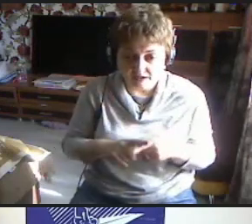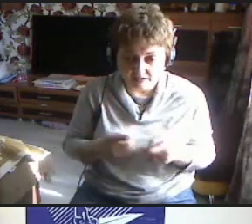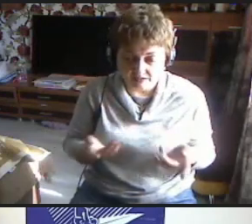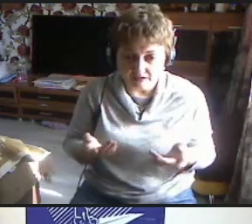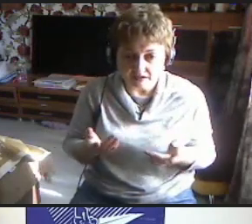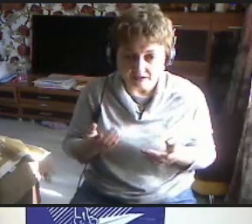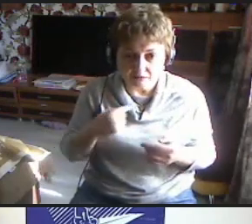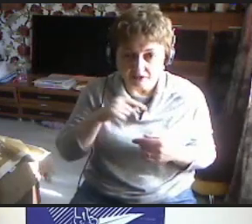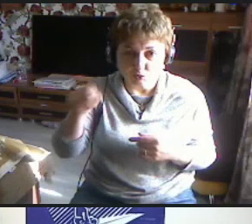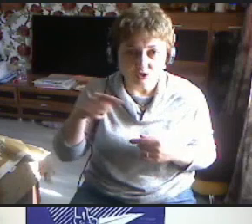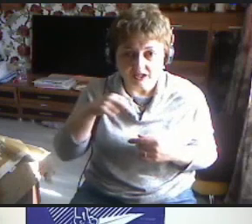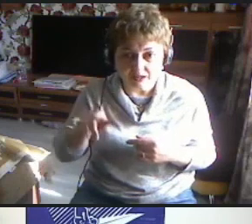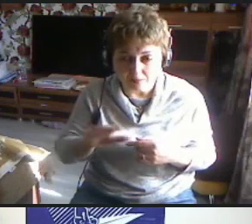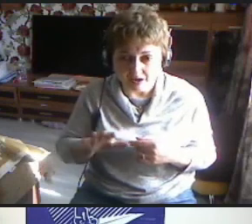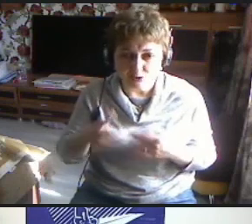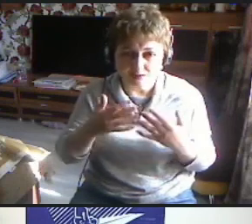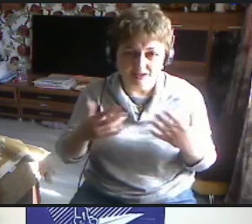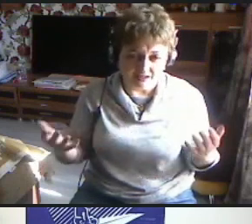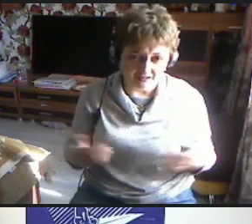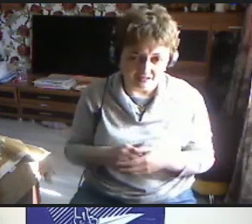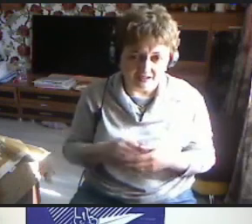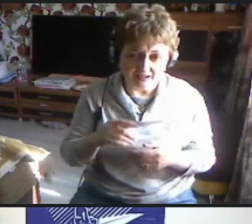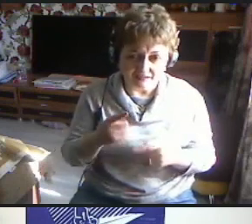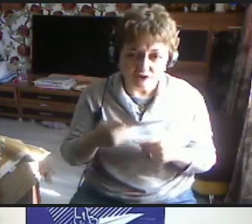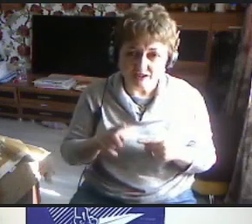пойдем и так далее, и так далее. Лучше, чтобы этого не было.